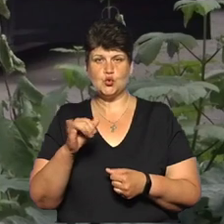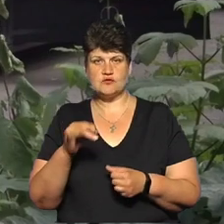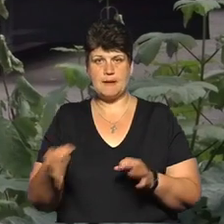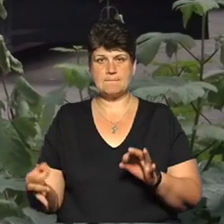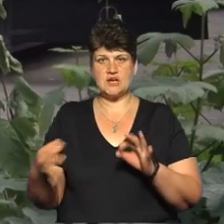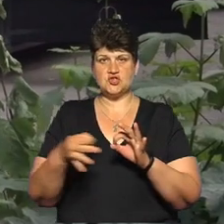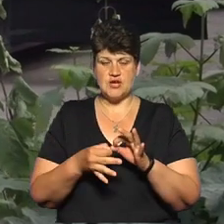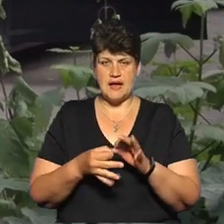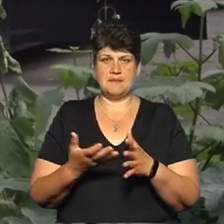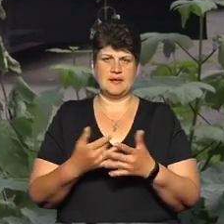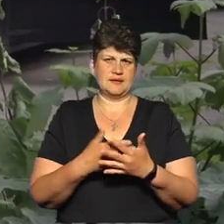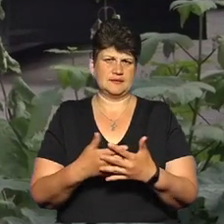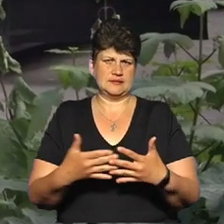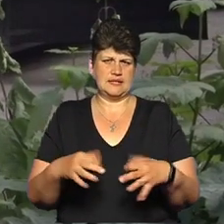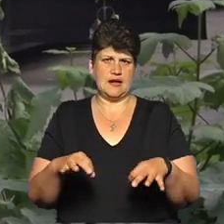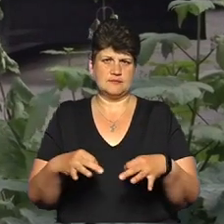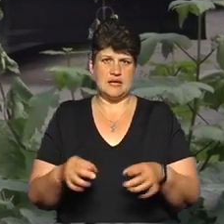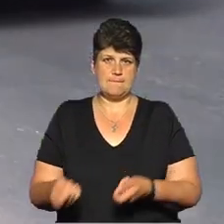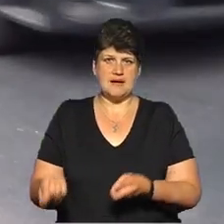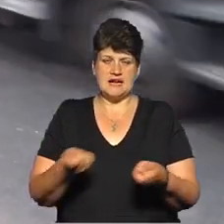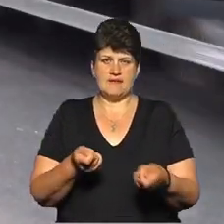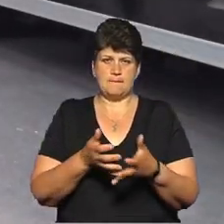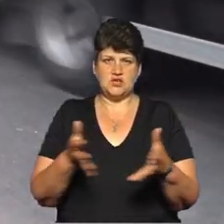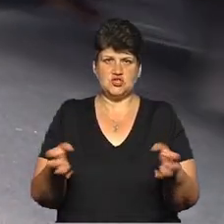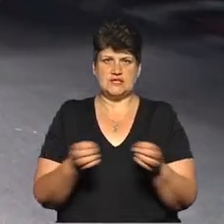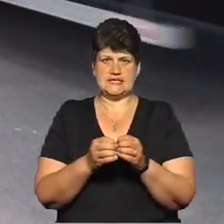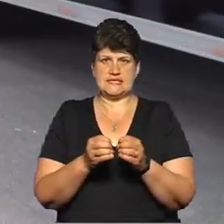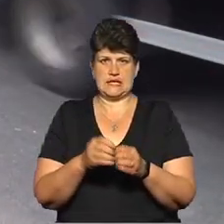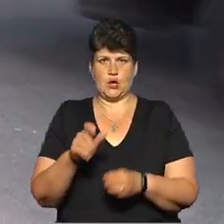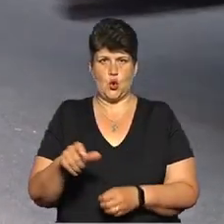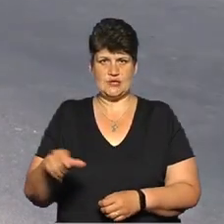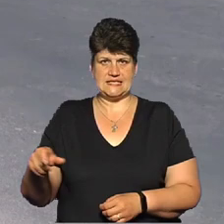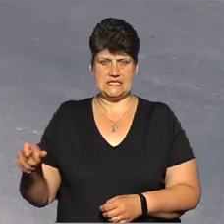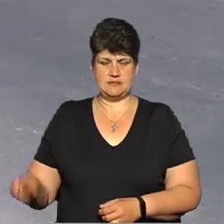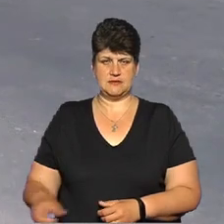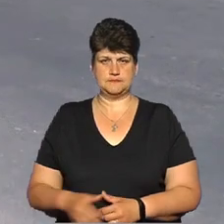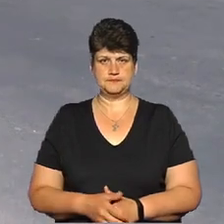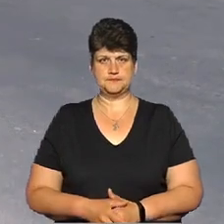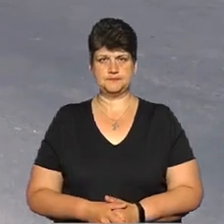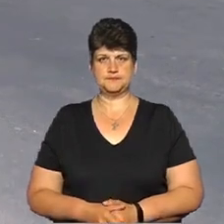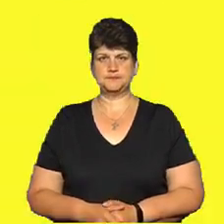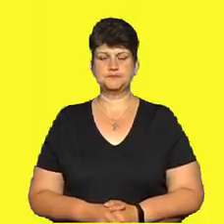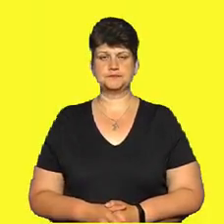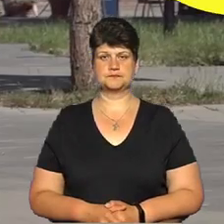також транспортні засоби для перевезення більше 10 осіб. Людмила Пучкалець, Андрій Прокопів. Новини на Суспільному.